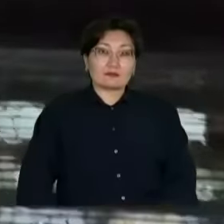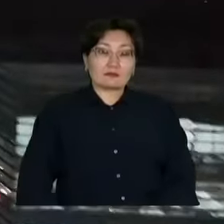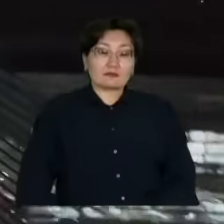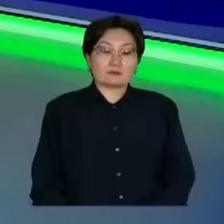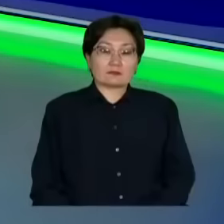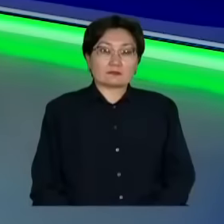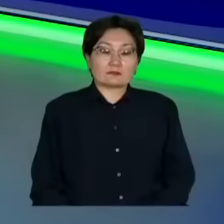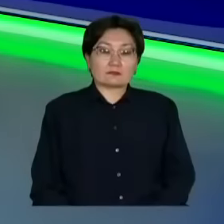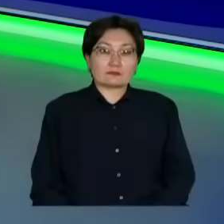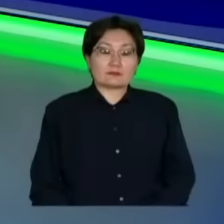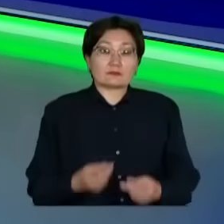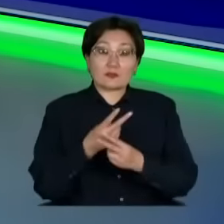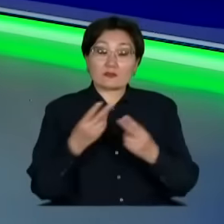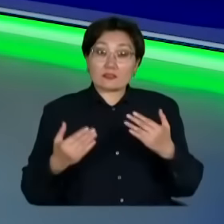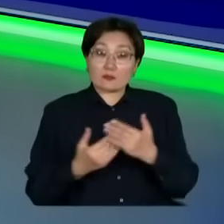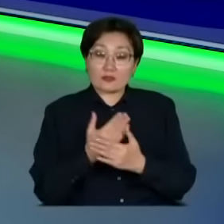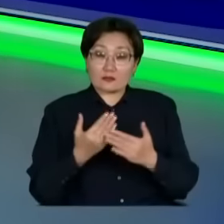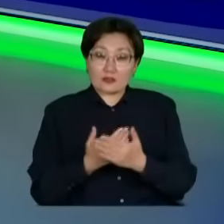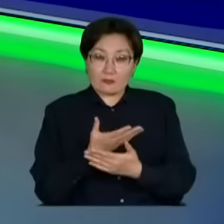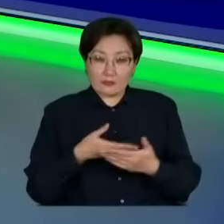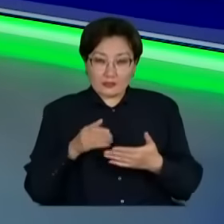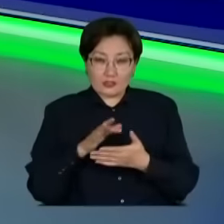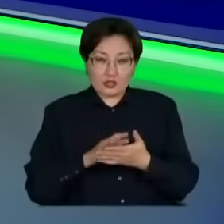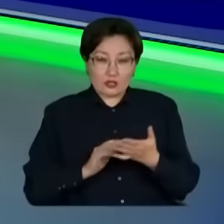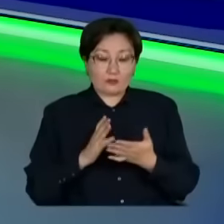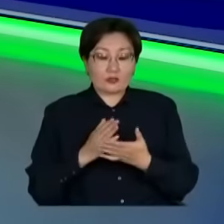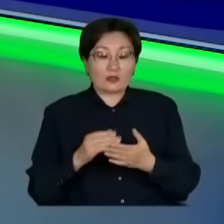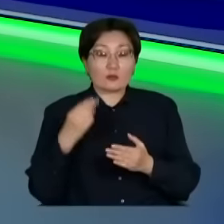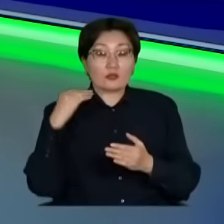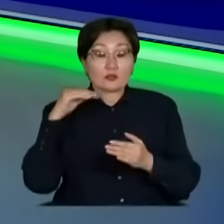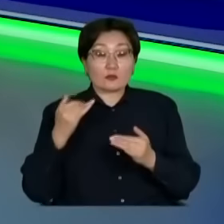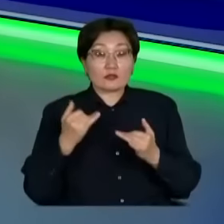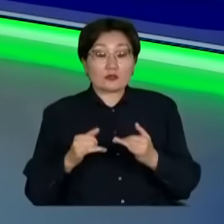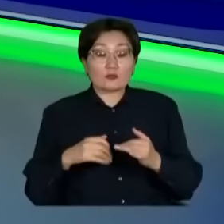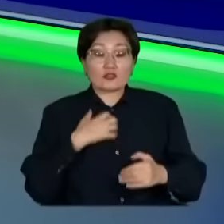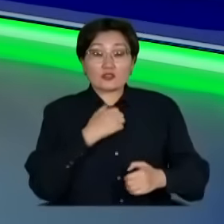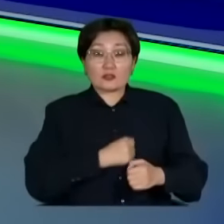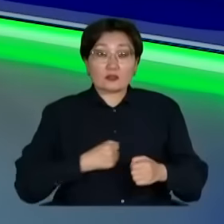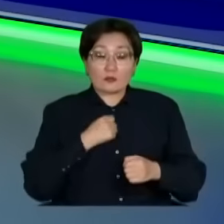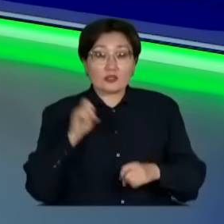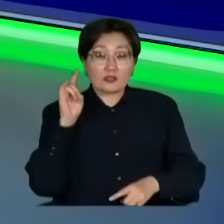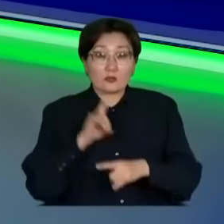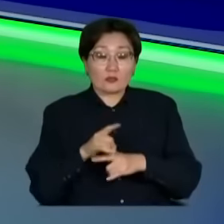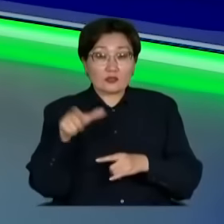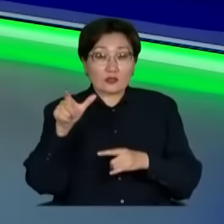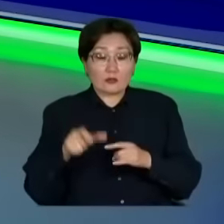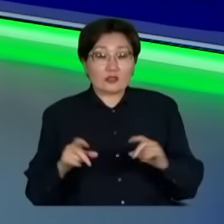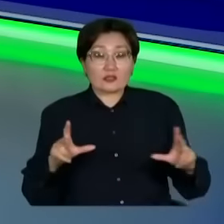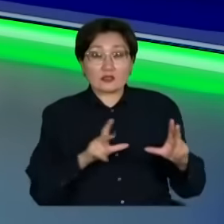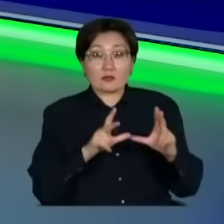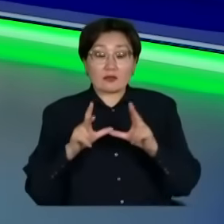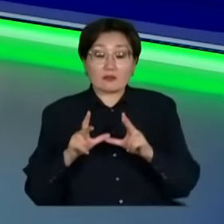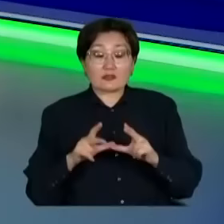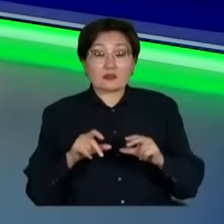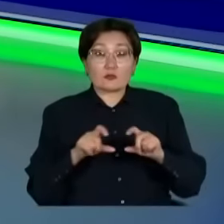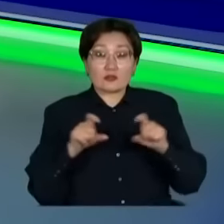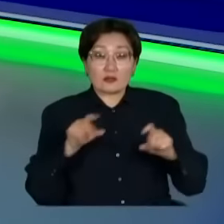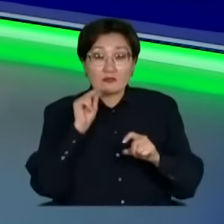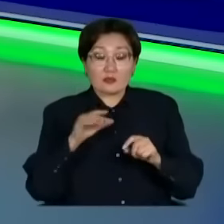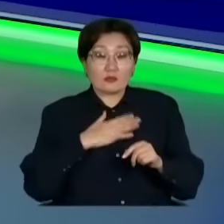финала вы смотрите новости мы продолжаем в Окто сегодня возмущались Обманутые клиенты мебельного магазина по вине